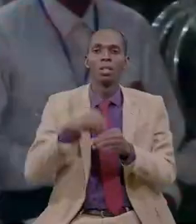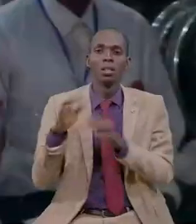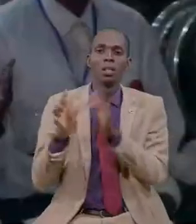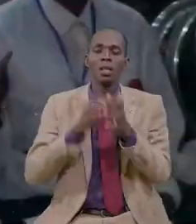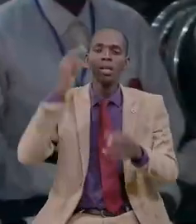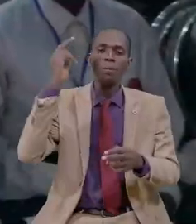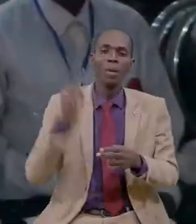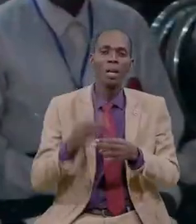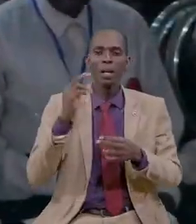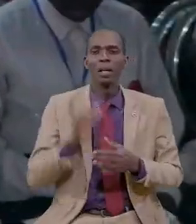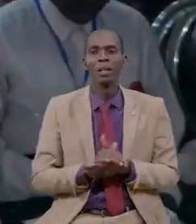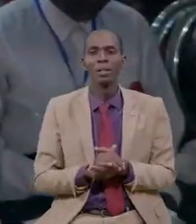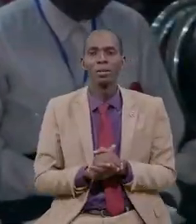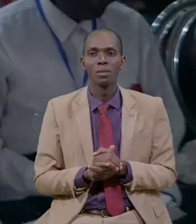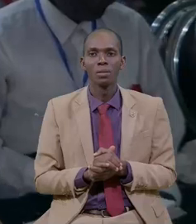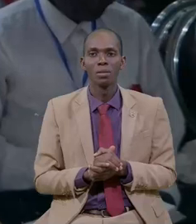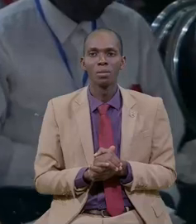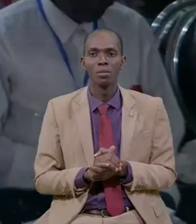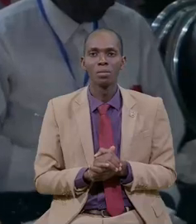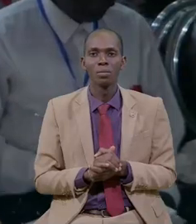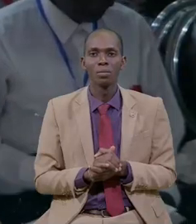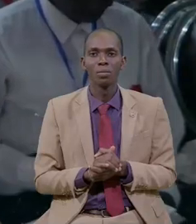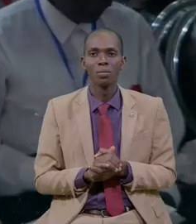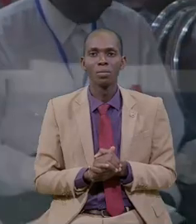de Jésus.